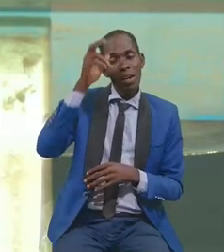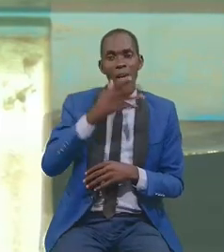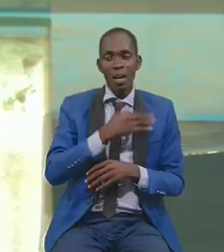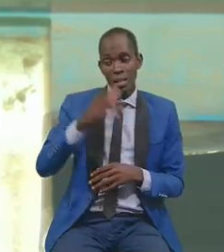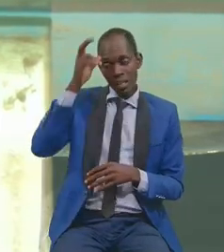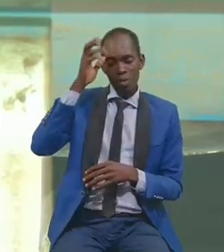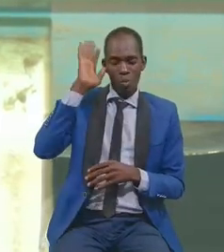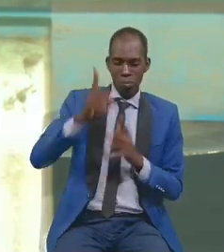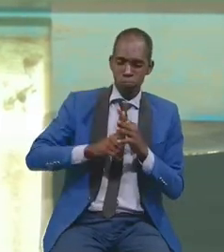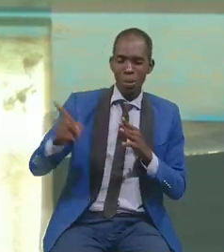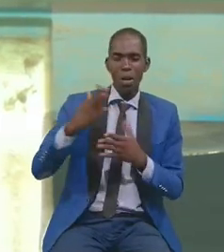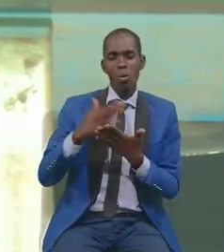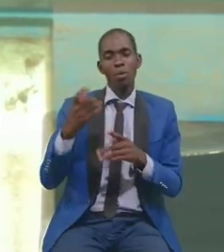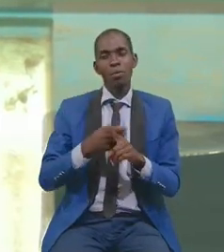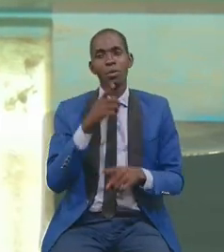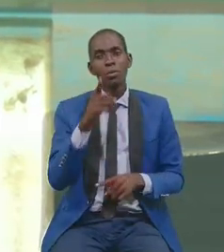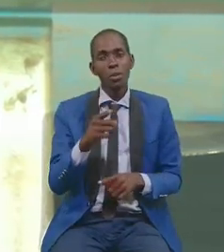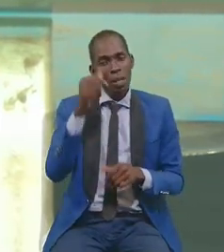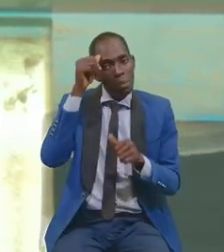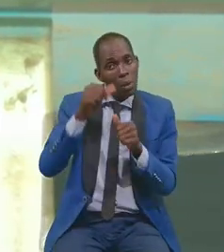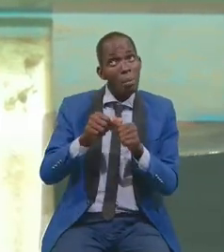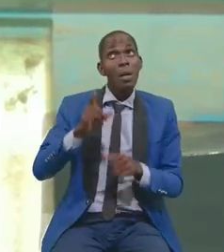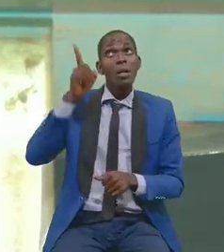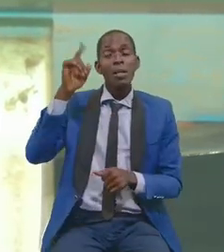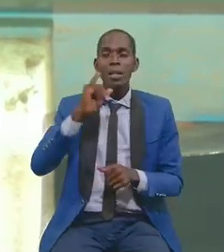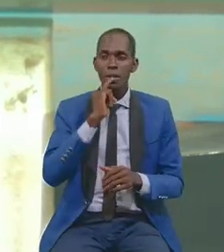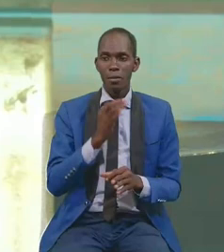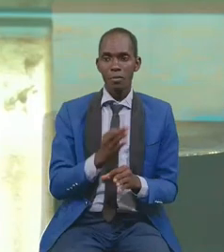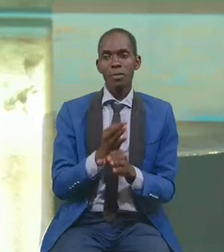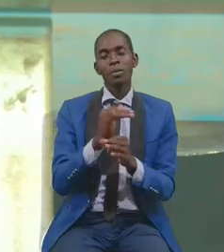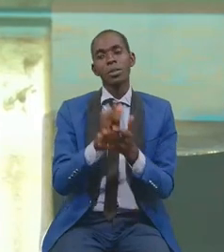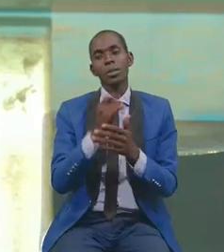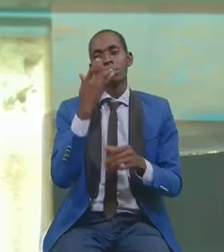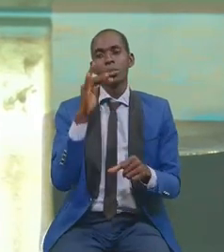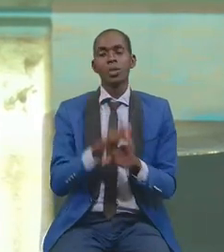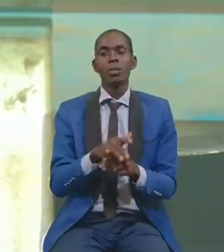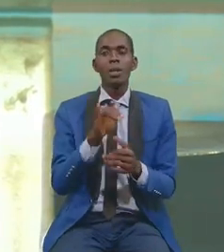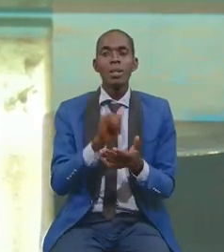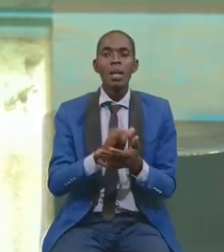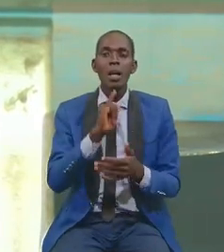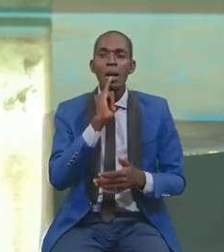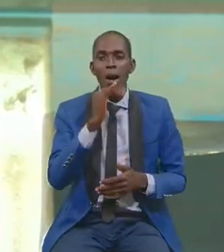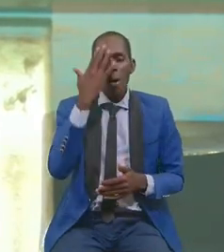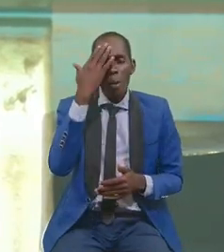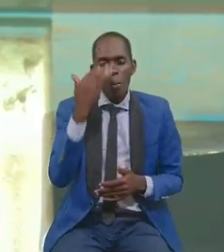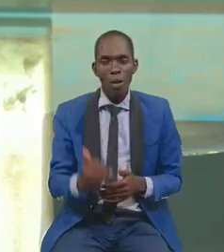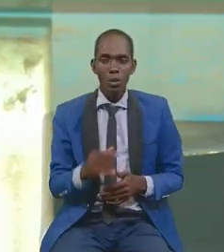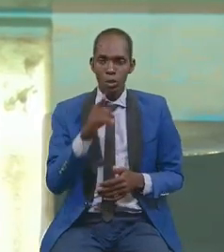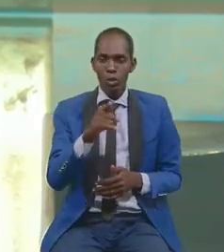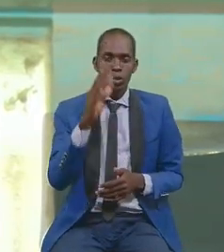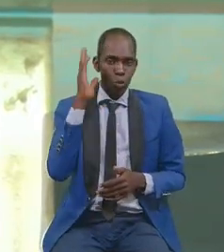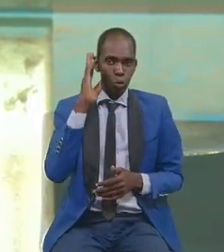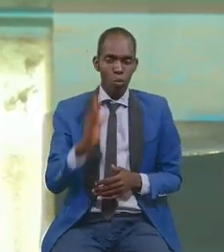vous. Rappelez-vous. Celui qui a fait la promesse est fidèle. C'est pourquoi vous manifestez